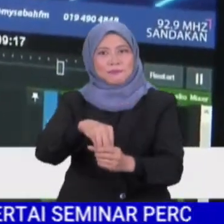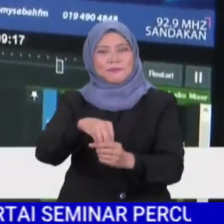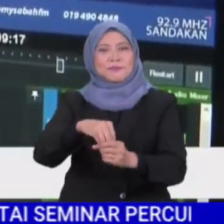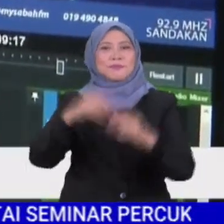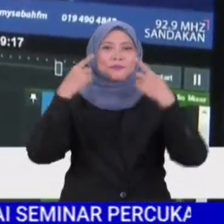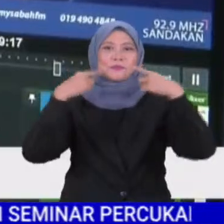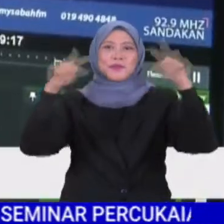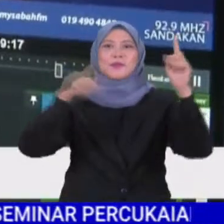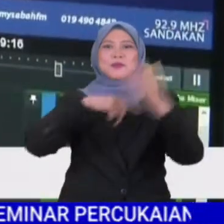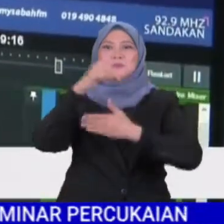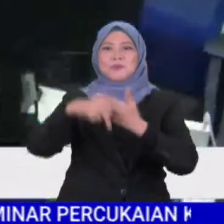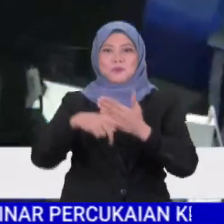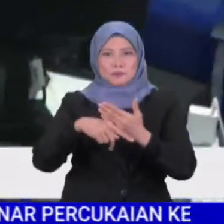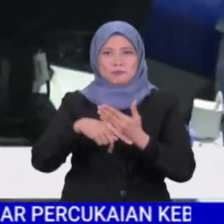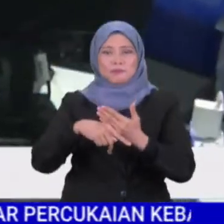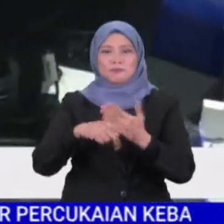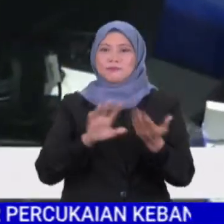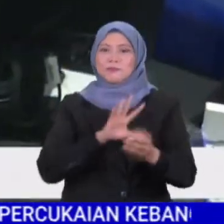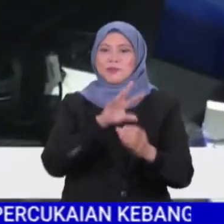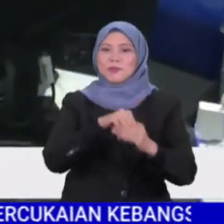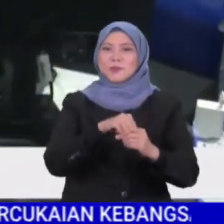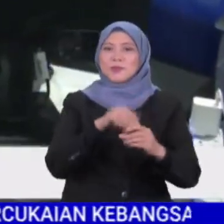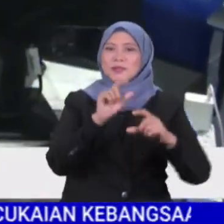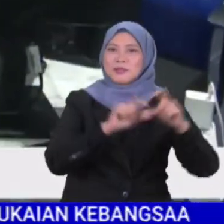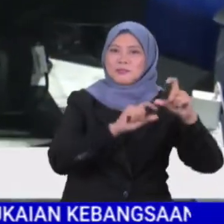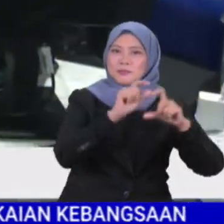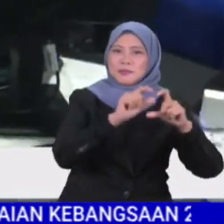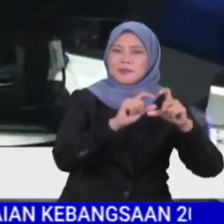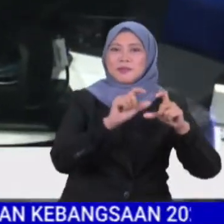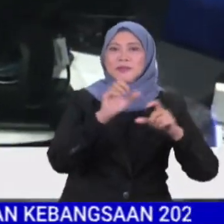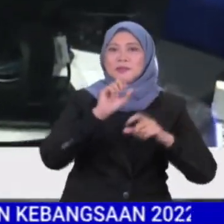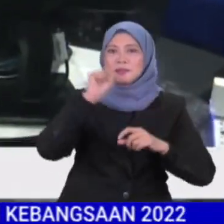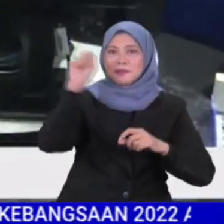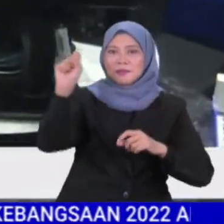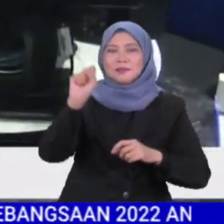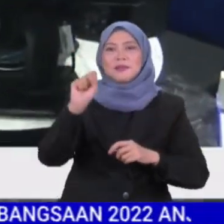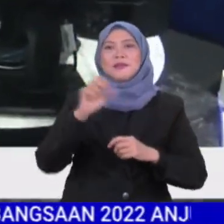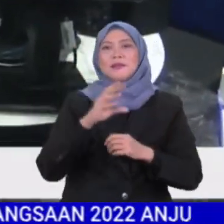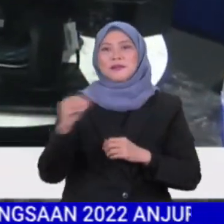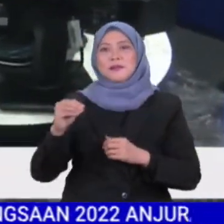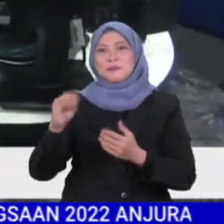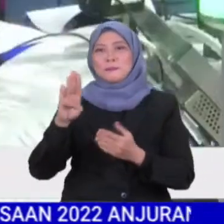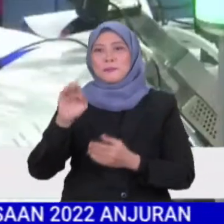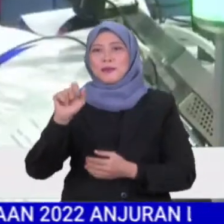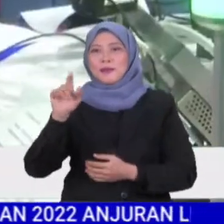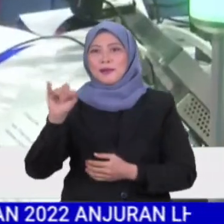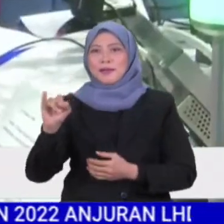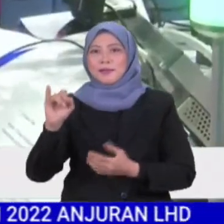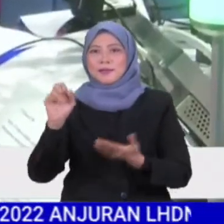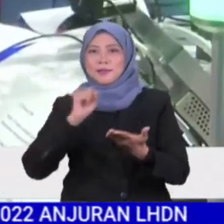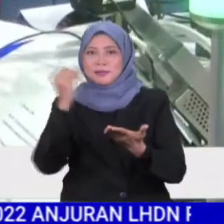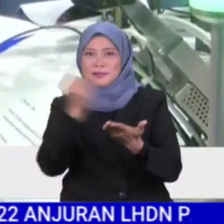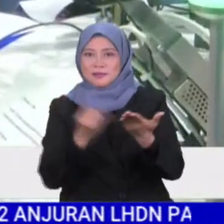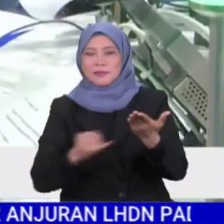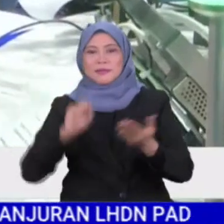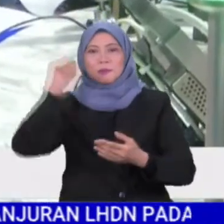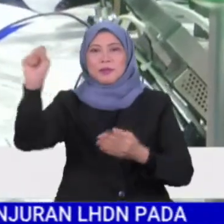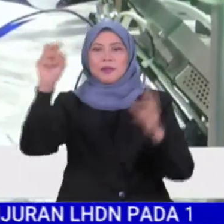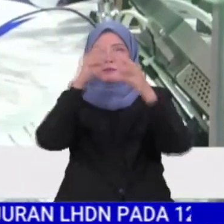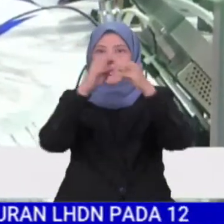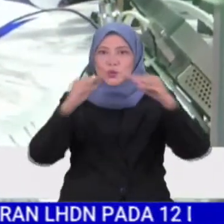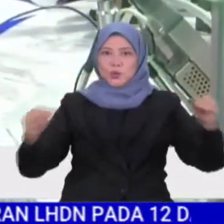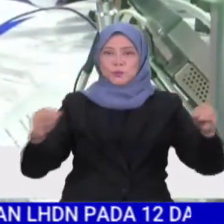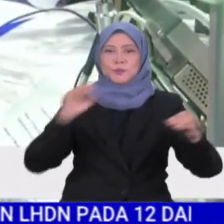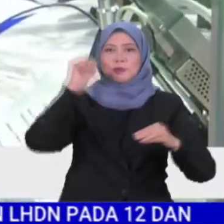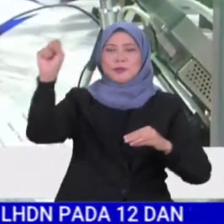dalam menjayakan program tersebut, termasuk Dewan Bandaraya Kota Kinabalu, Balai Seni Lukis Negeri Sabah, Jabatan Muzium Sabah,